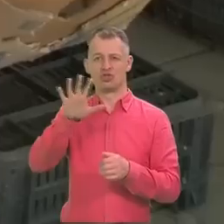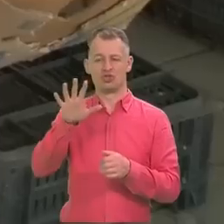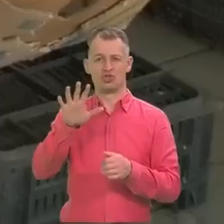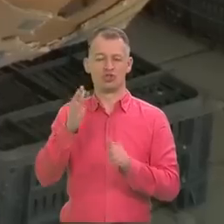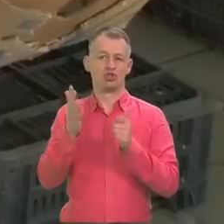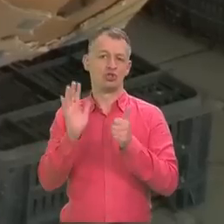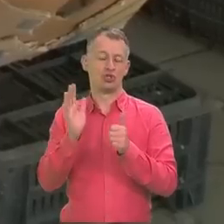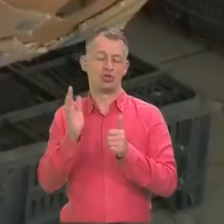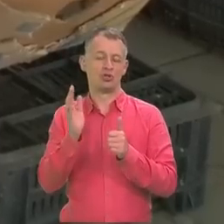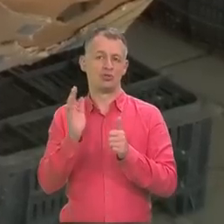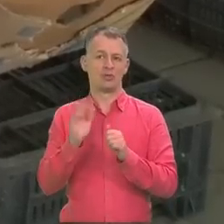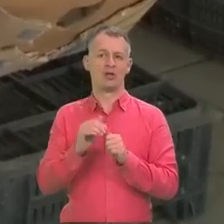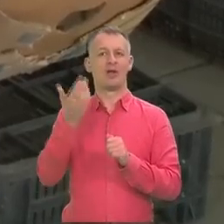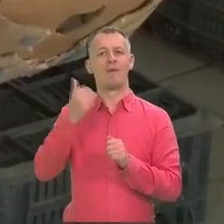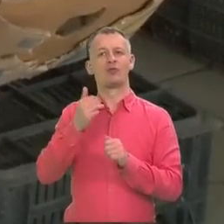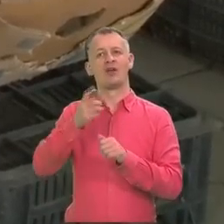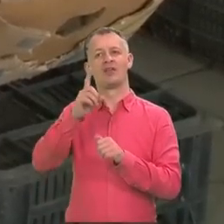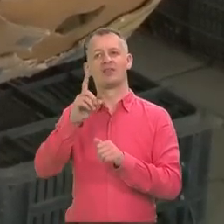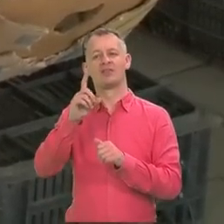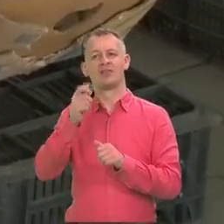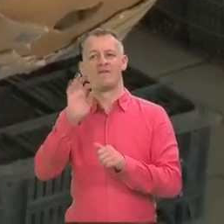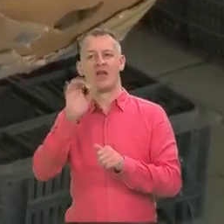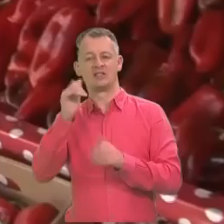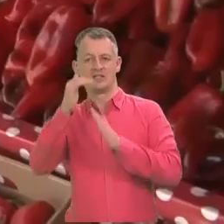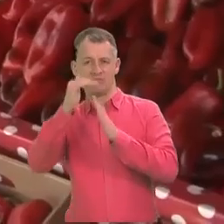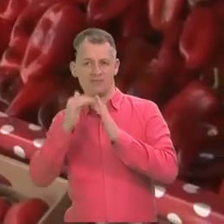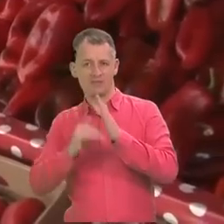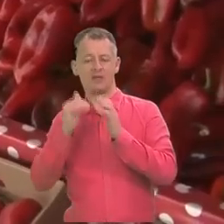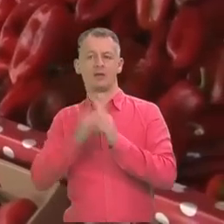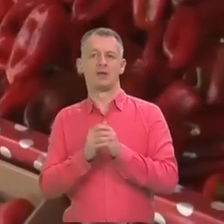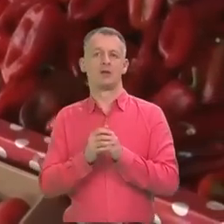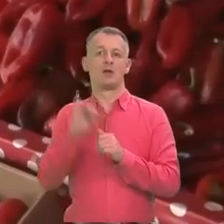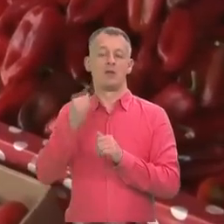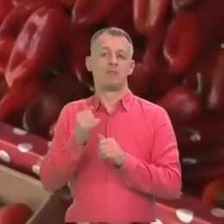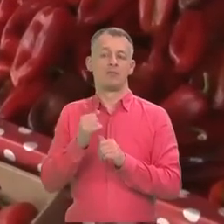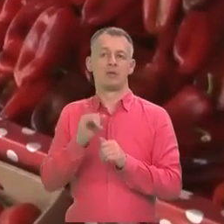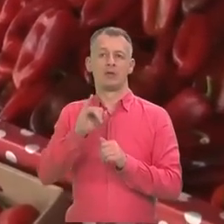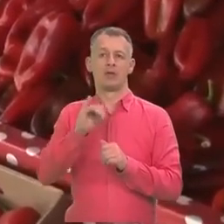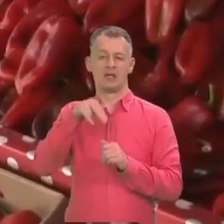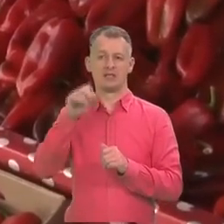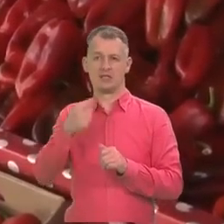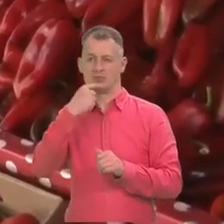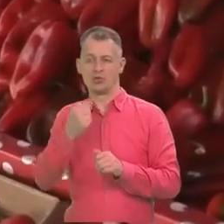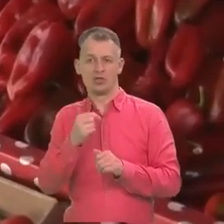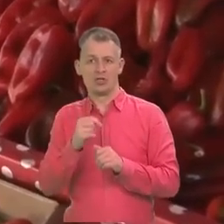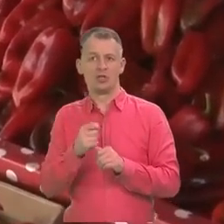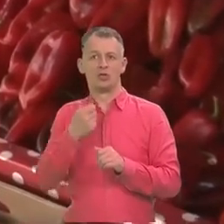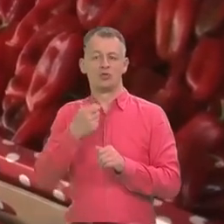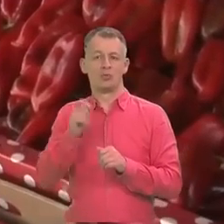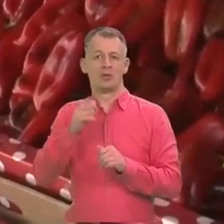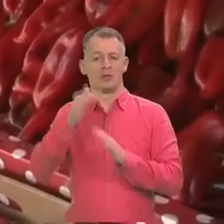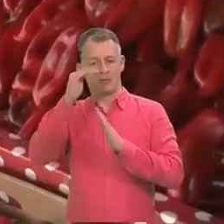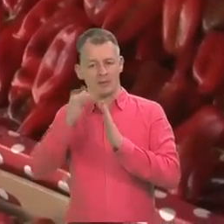când am avut deflație. Potrivit Institutului Național de Statistică, în aprilie inflația și-a temperat creșterea până la un nivel de